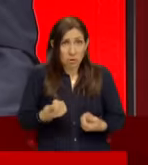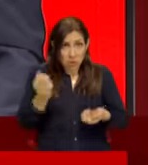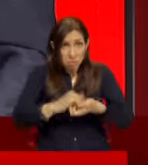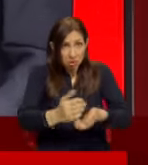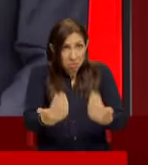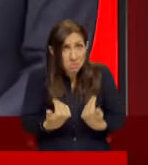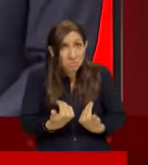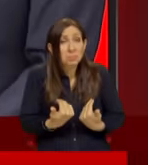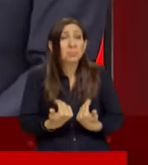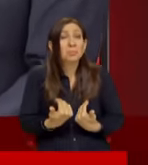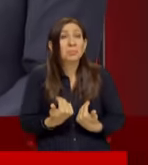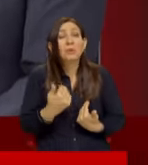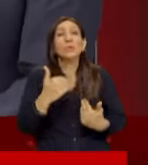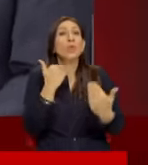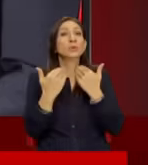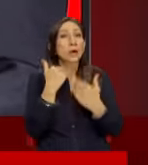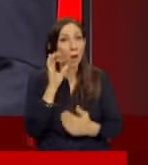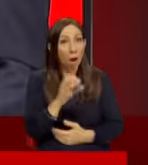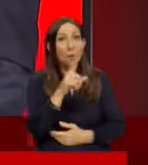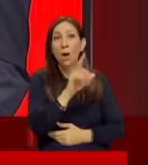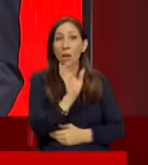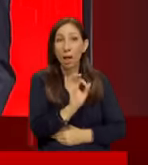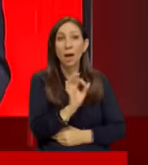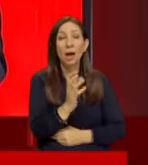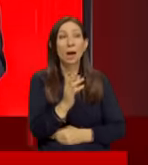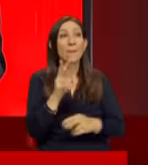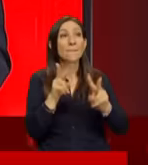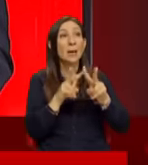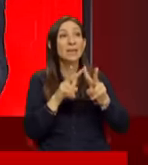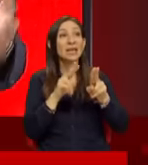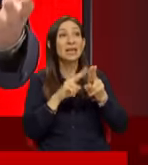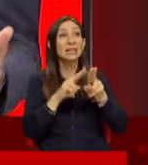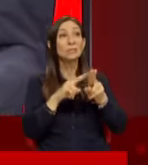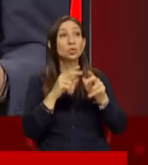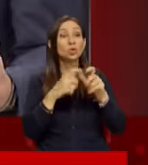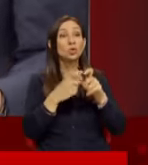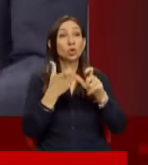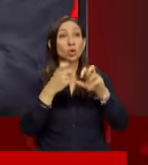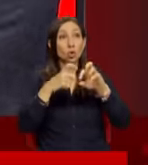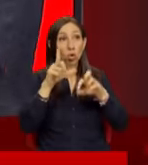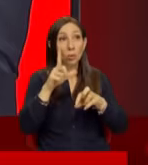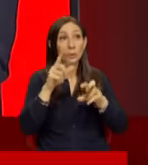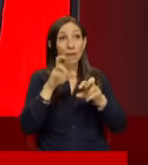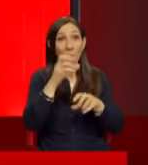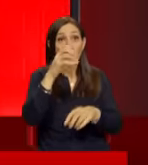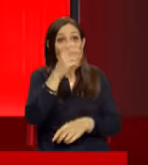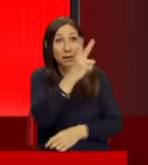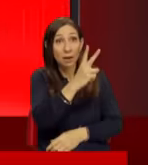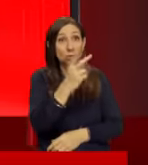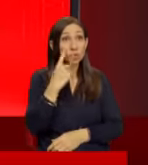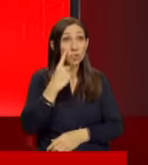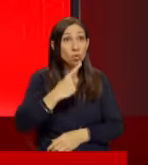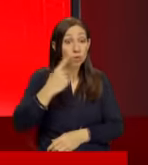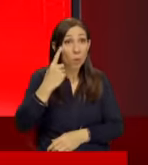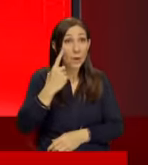işbirliği yapalım mesela Yozgat'ta öyle, burada öyle. Mehmet Kasım Gülpınar'ı ben Ankara'dan biliyorum. AK Partiliydi yani. Cumhurbaşkanına